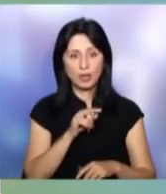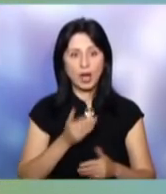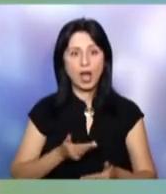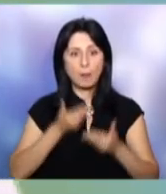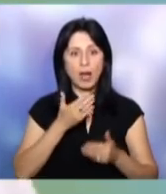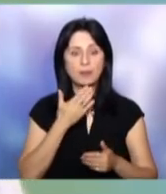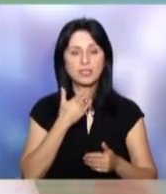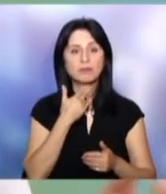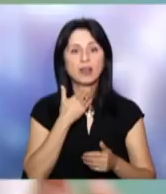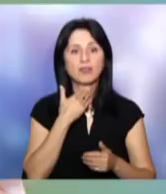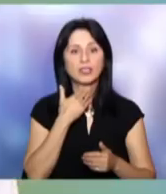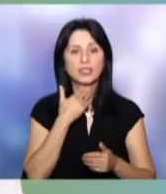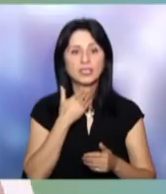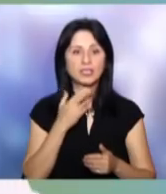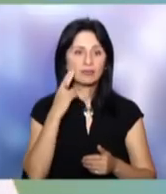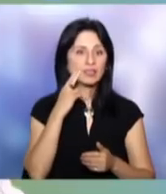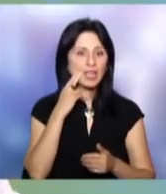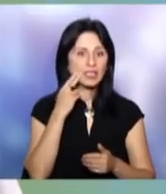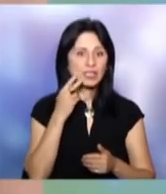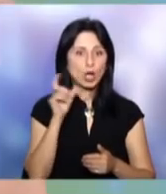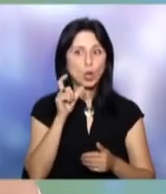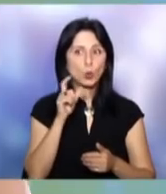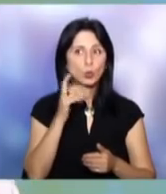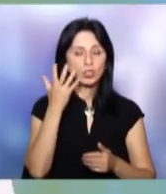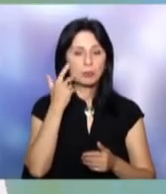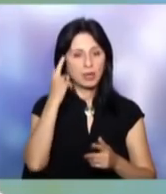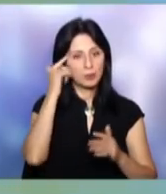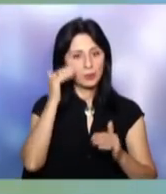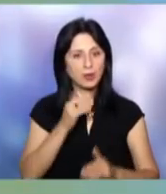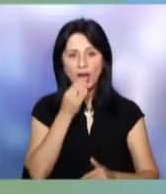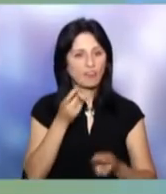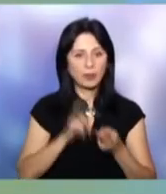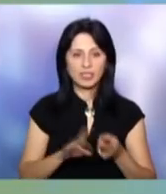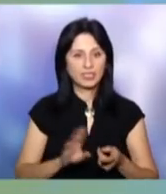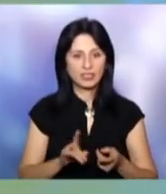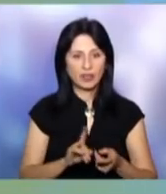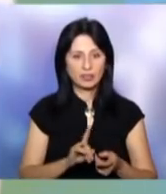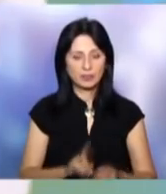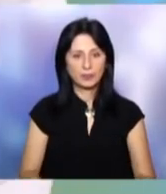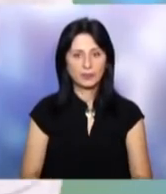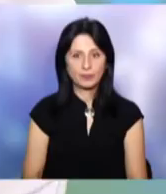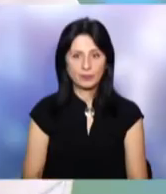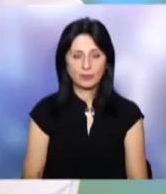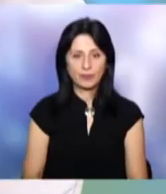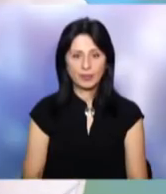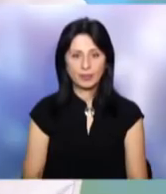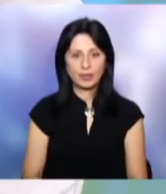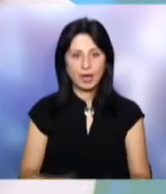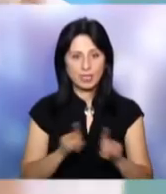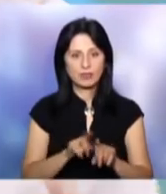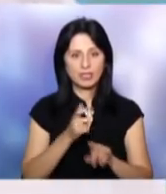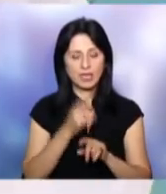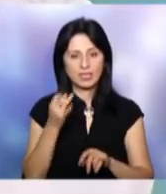ამაღლებს მადას. და ნაცრისფერი და ლურჯი აქვე ითებს, იმიტომ რომ არ ასოცირდება არანაირ კვებით პროდუქტთან. ასევე